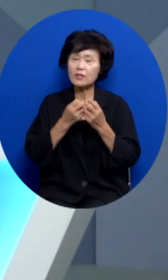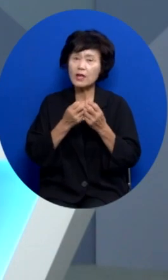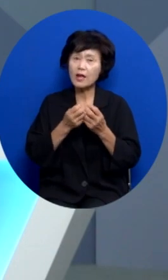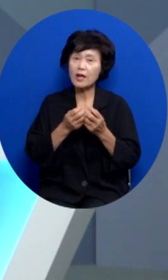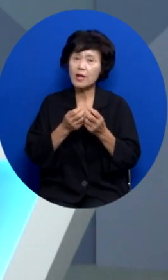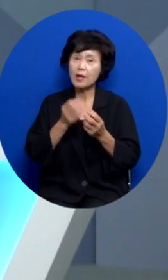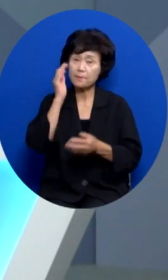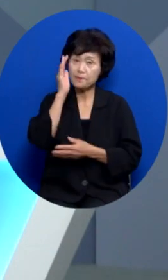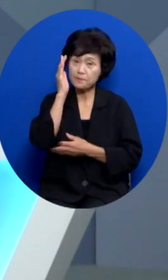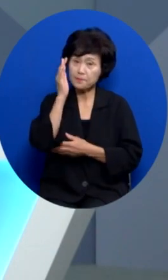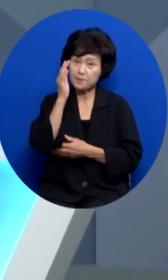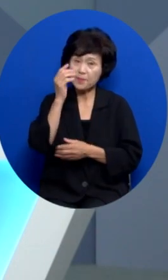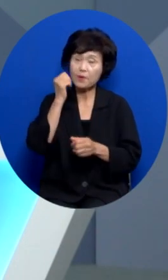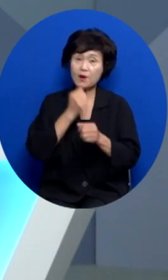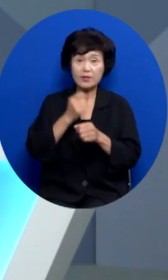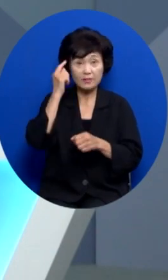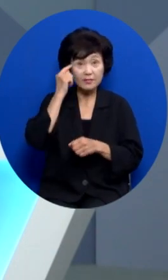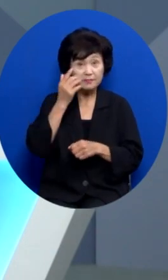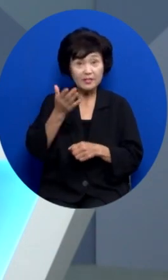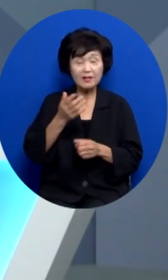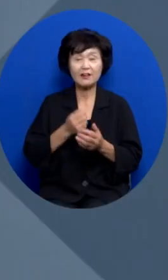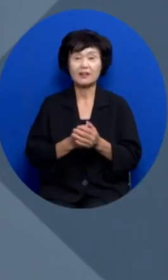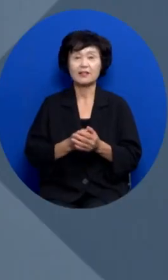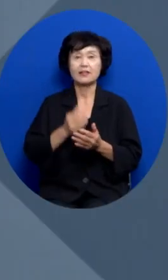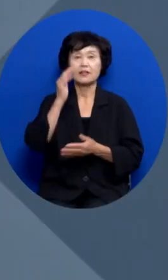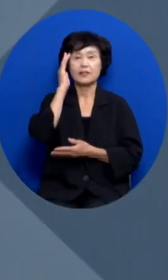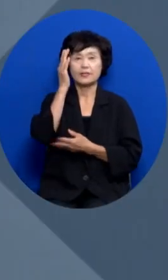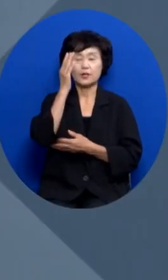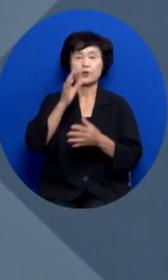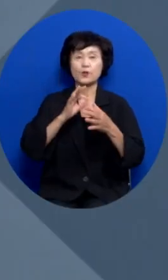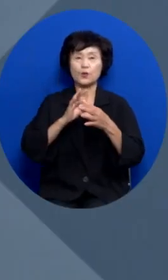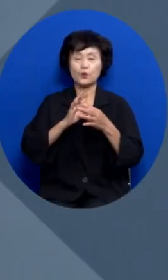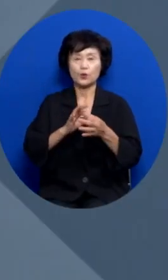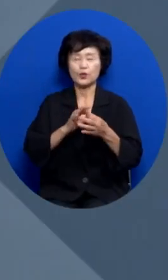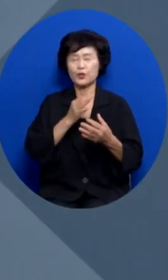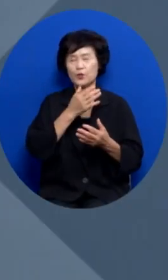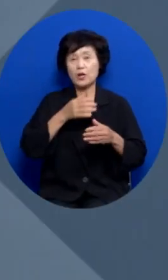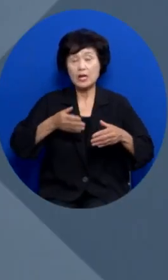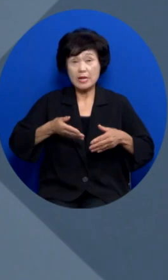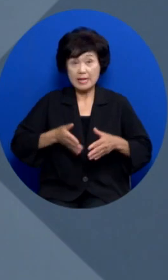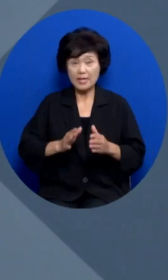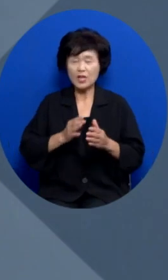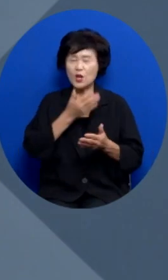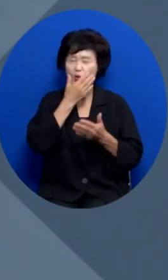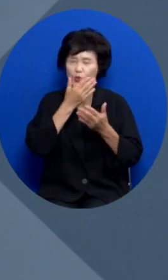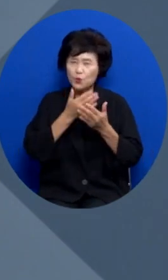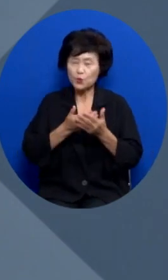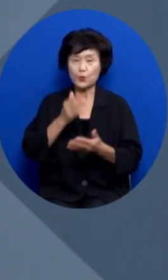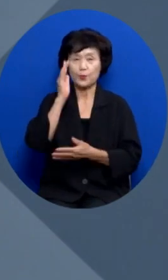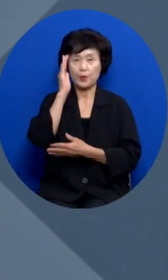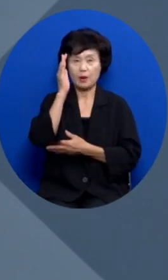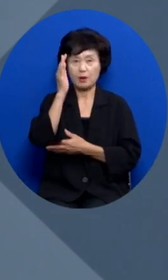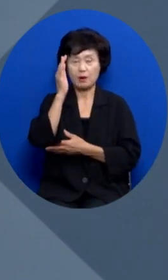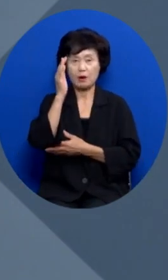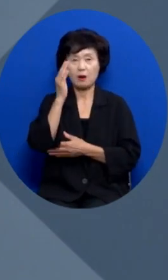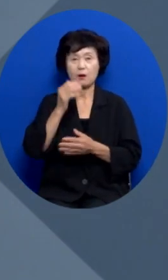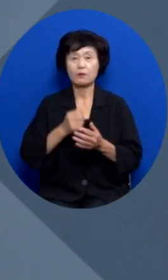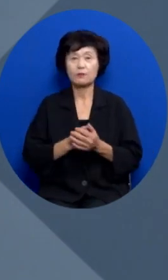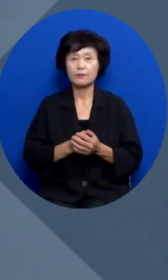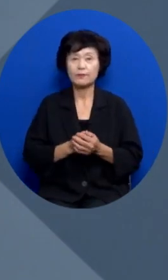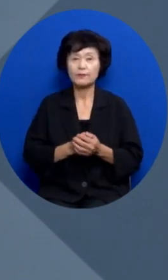권면을 하셨나요? 이제 설교를 통해서 중요성을 이야기를 하고, 그러니까 이 저출산의 문제가